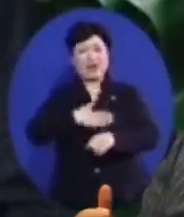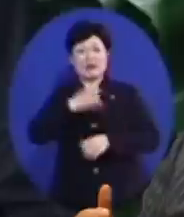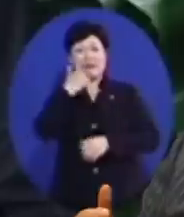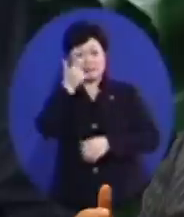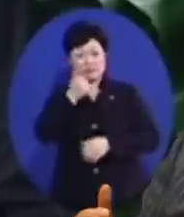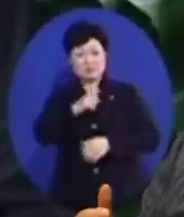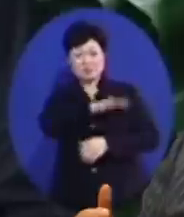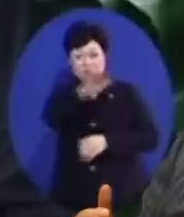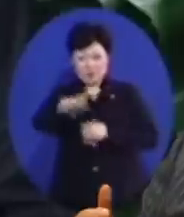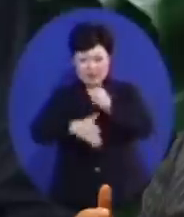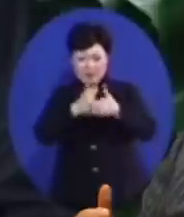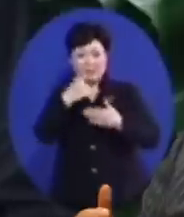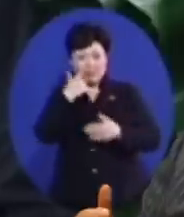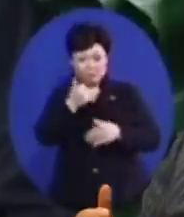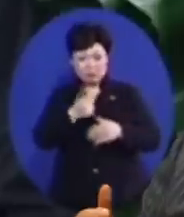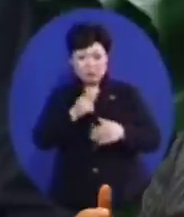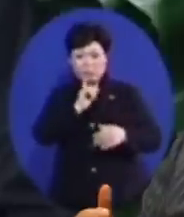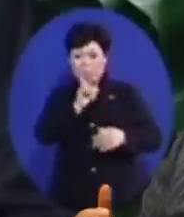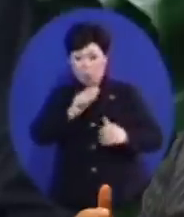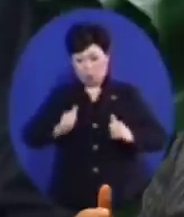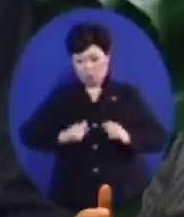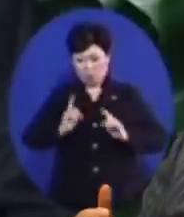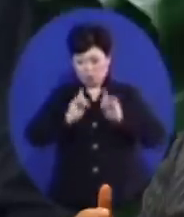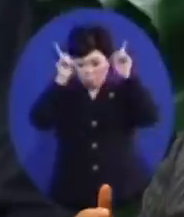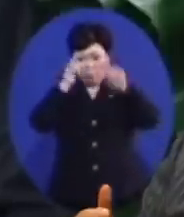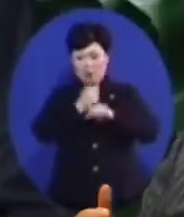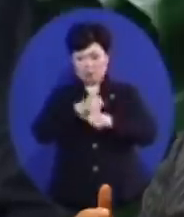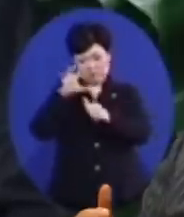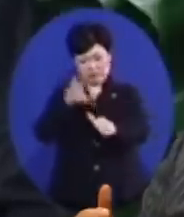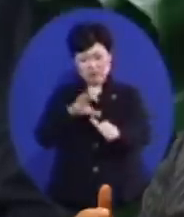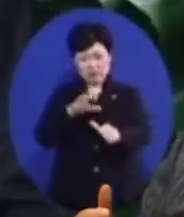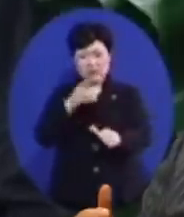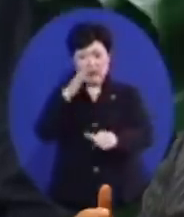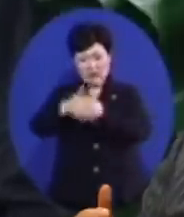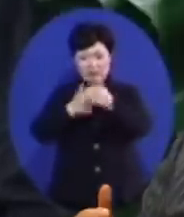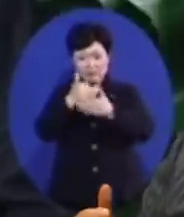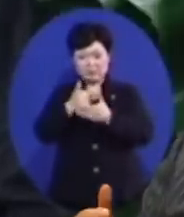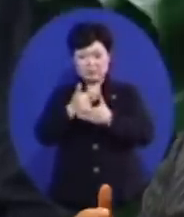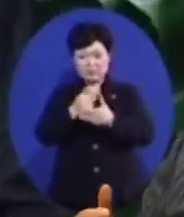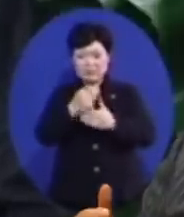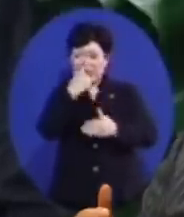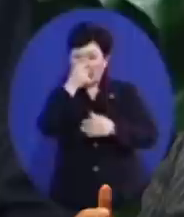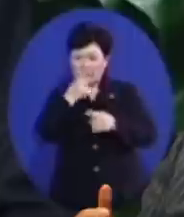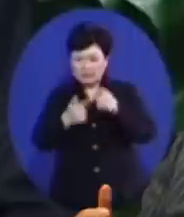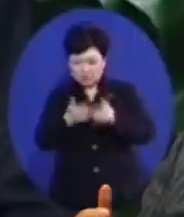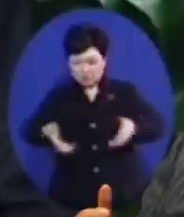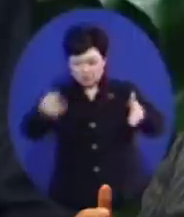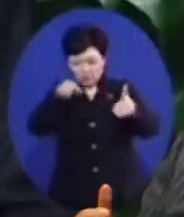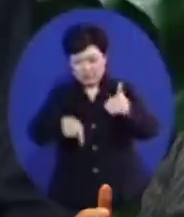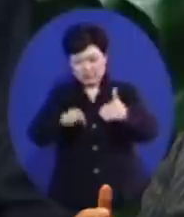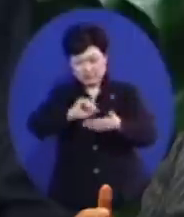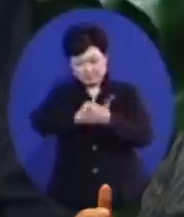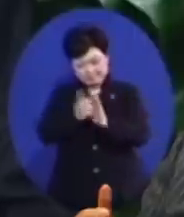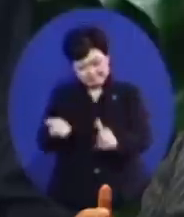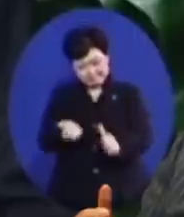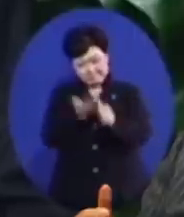노하고 징계하는 하나님입니다. 그것이 바로 가시 둥지 안에 새끼를 키우는 이유가 거기에 있는 것입니다.